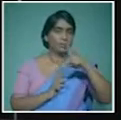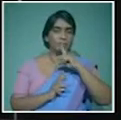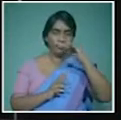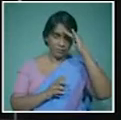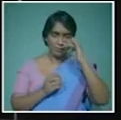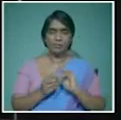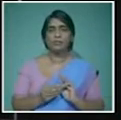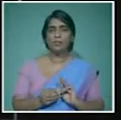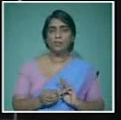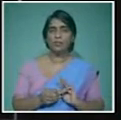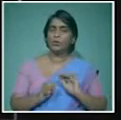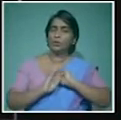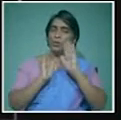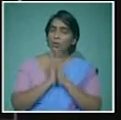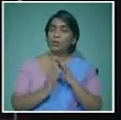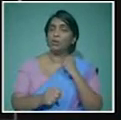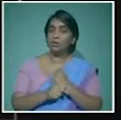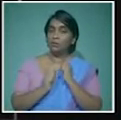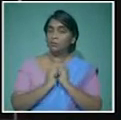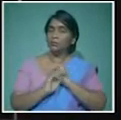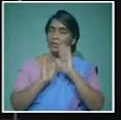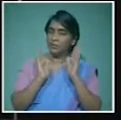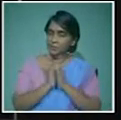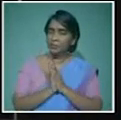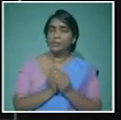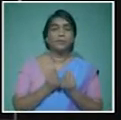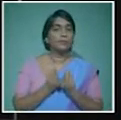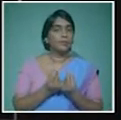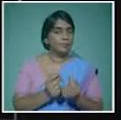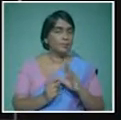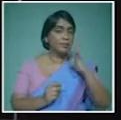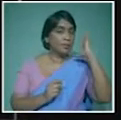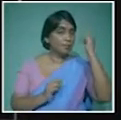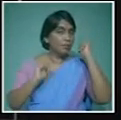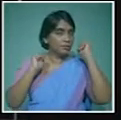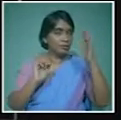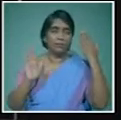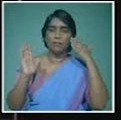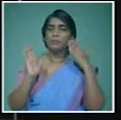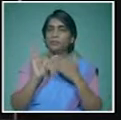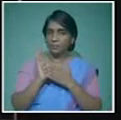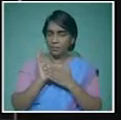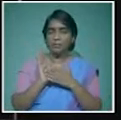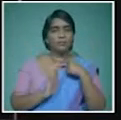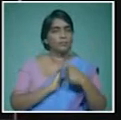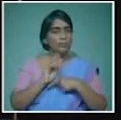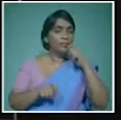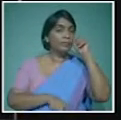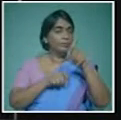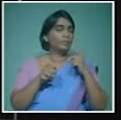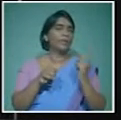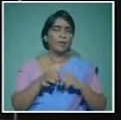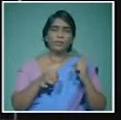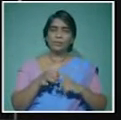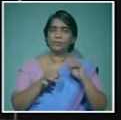කතානායකතුමනි, සමස්ත රාජ්‍ය සේවයේ කාර්යක්ෂමතාවය හා ඵලදායිතාවය පිළිබඳව රටේ ජනතාව ප්‍රශ්න